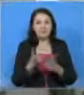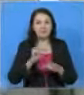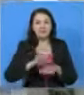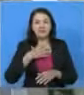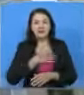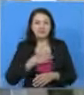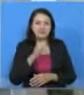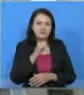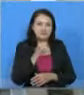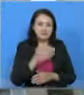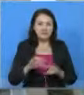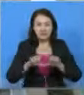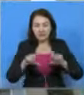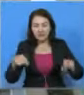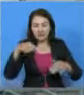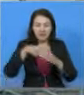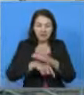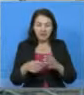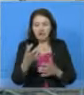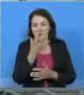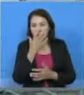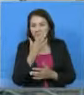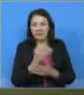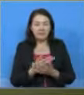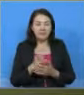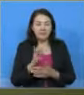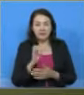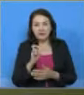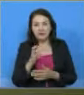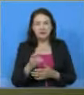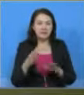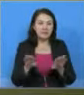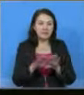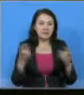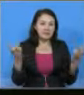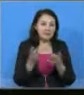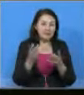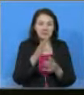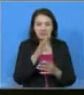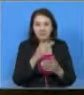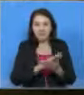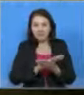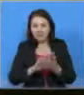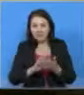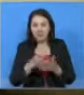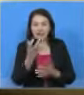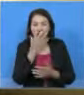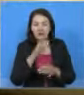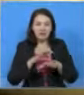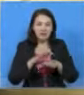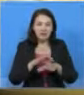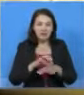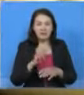важно проверять состояние труб в подвалах, теплового узла и запорной арматуры. Также необходимо вовремя промыть систему отопления и провести